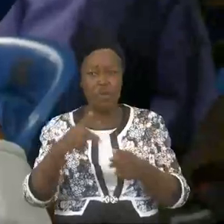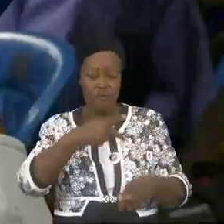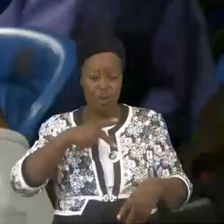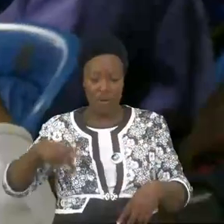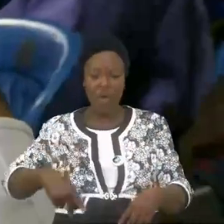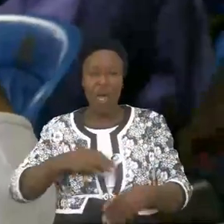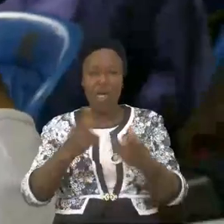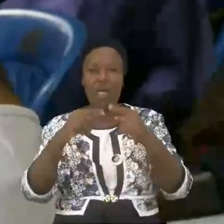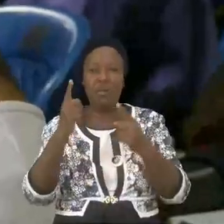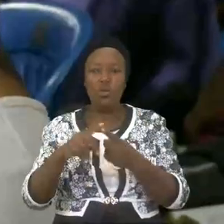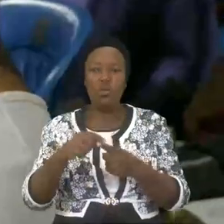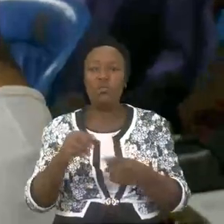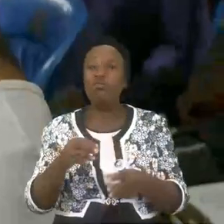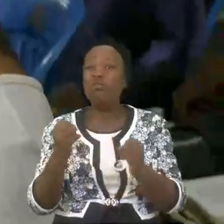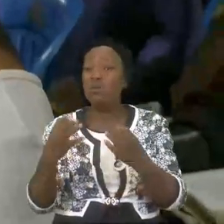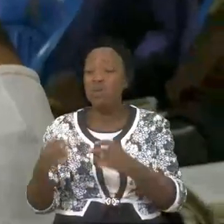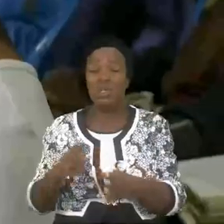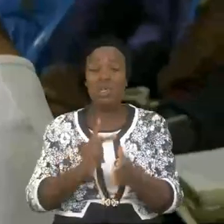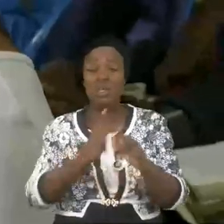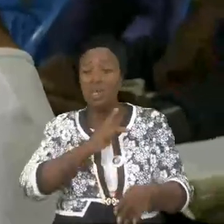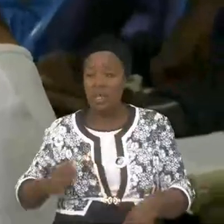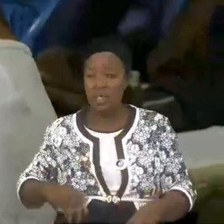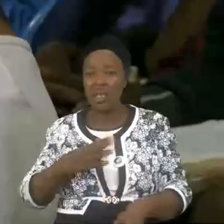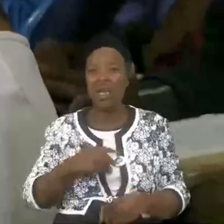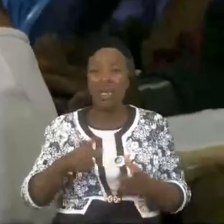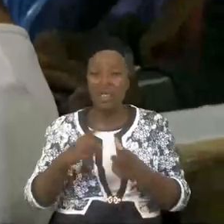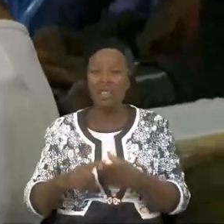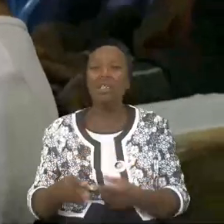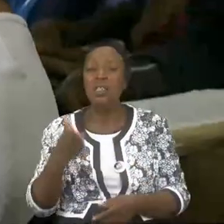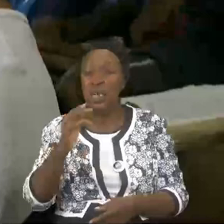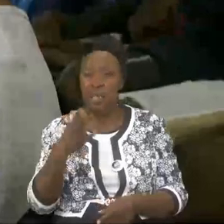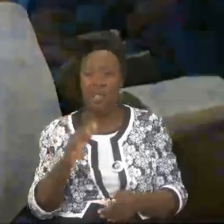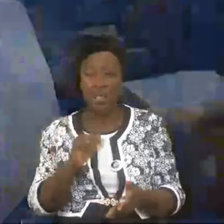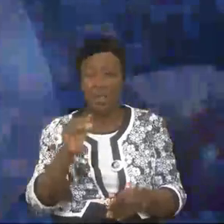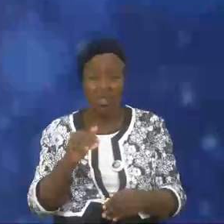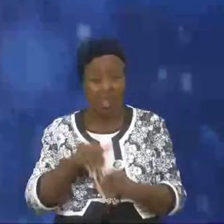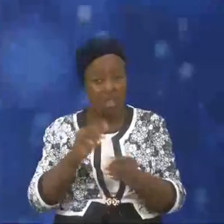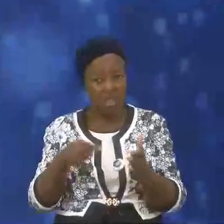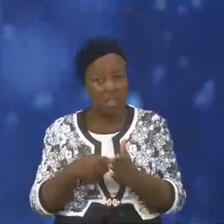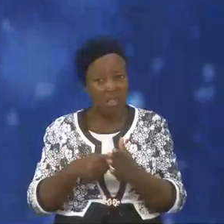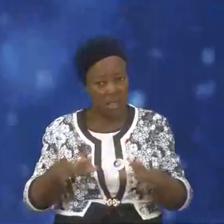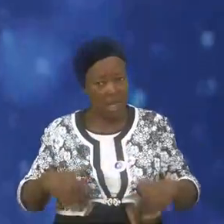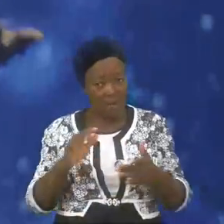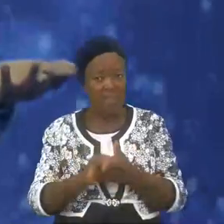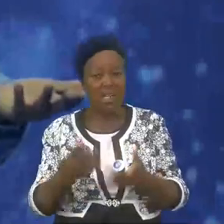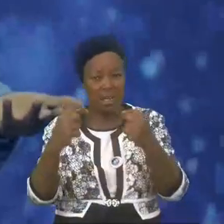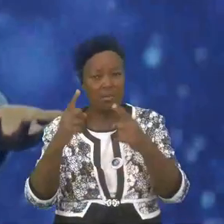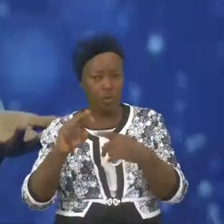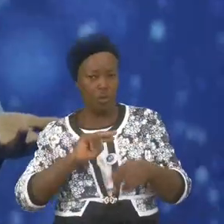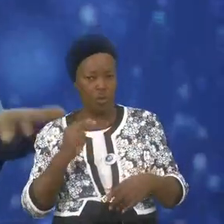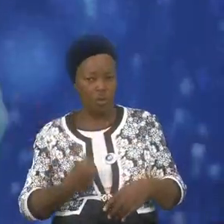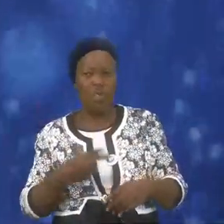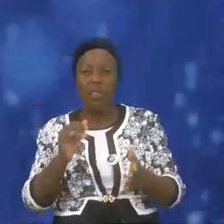vient au Hérode, ça vient au roi, ça survient aux empereurs. Il y a des choses dans cette vie qui nous